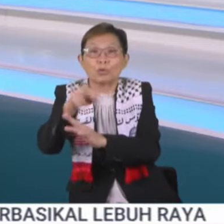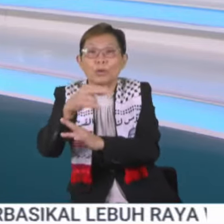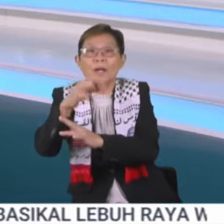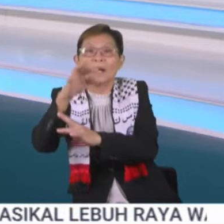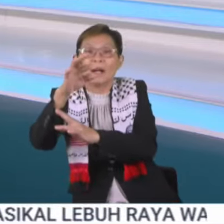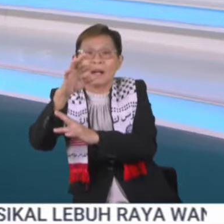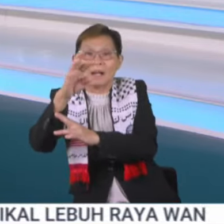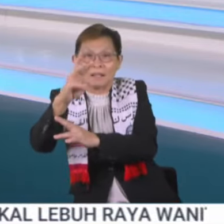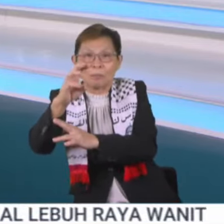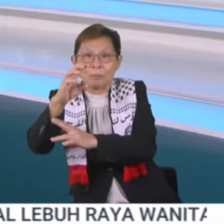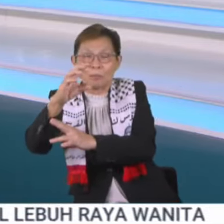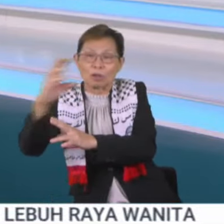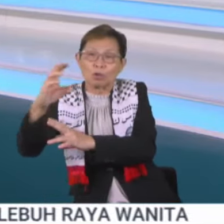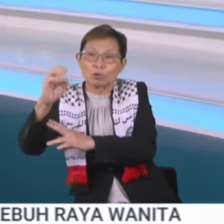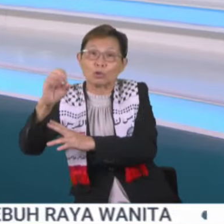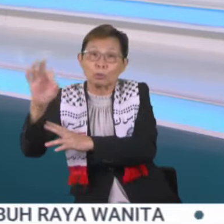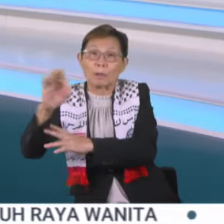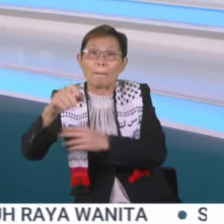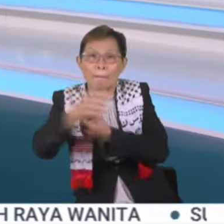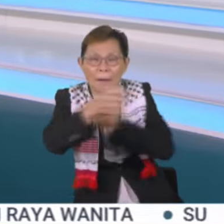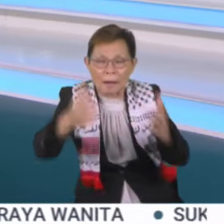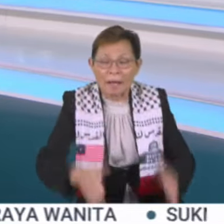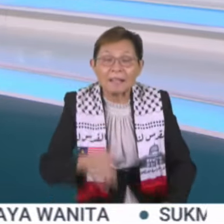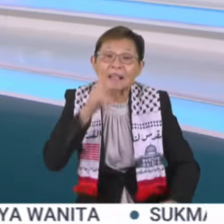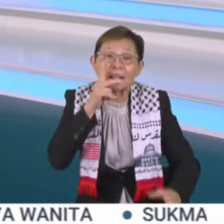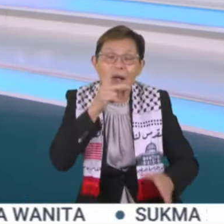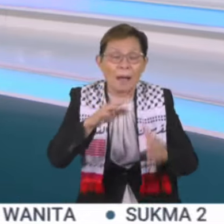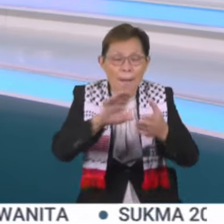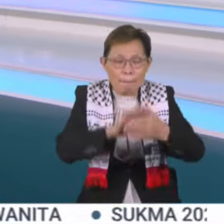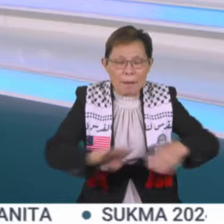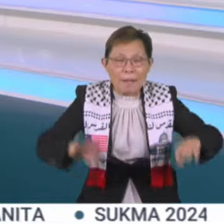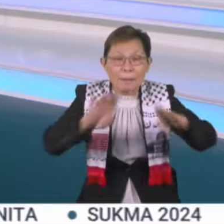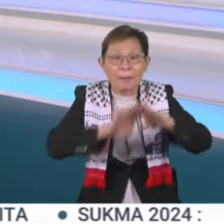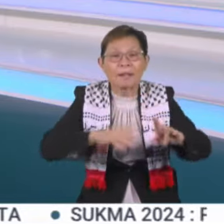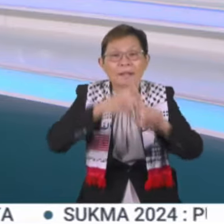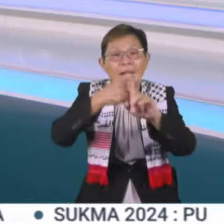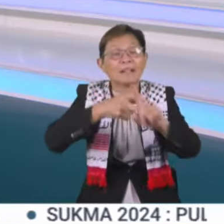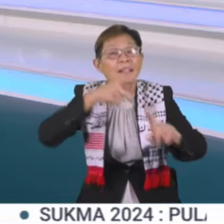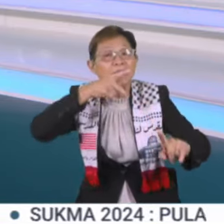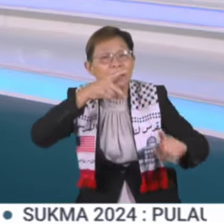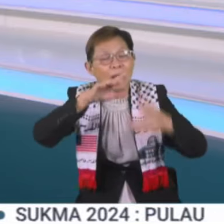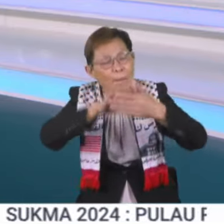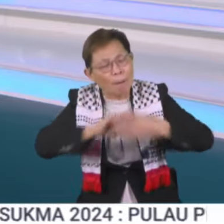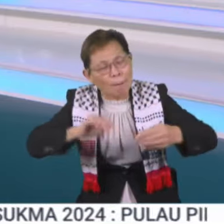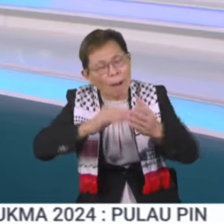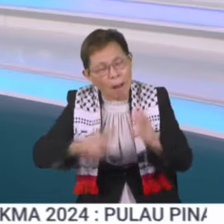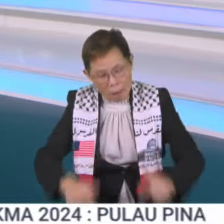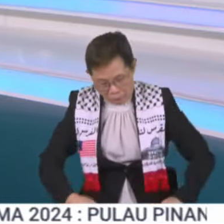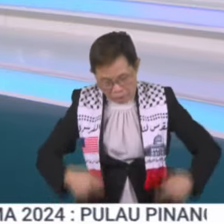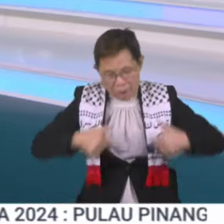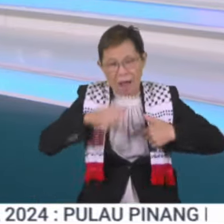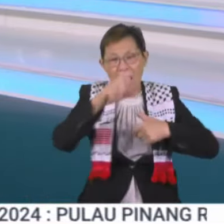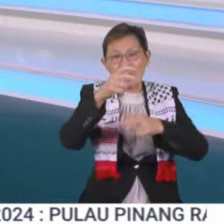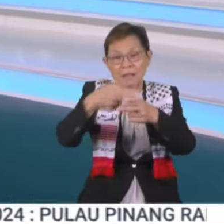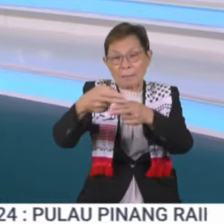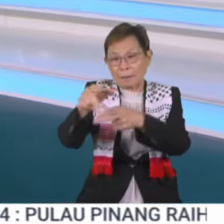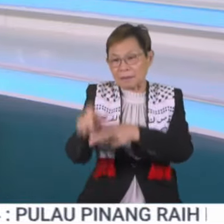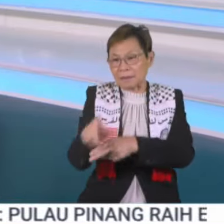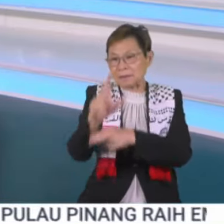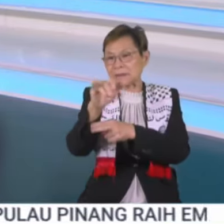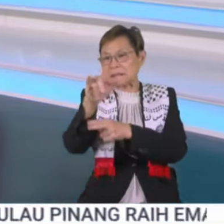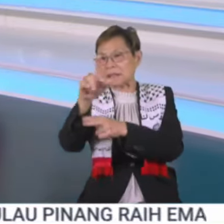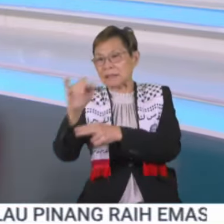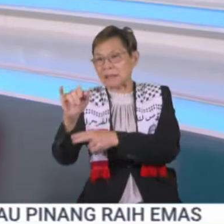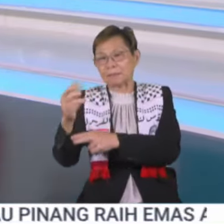7,609 nelayan di Kedah antara perkembangan dari negeri Jelapang Padi. Perinciannya kita langsung bersama Siti Zaida